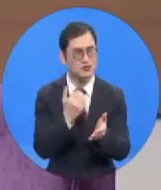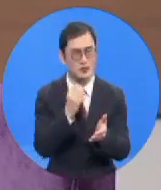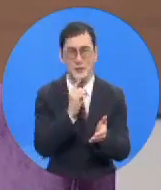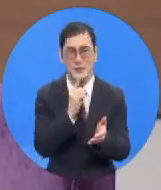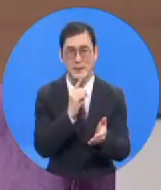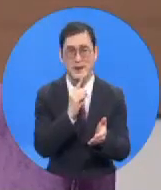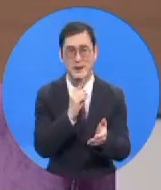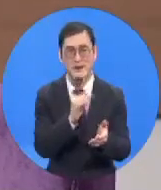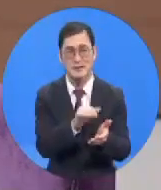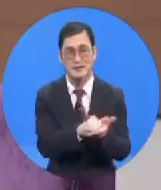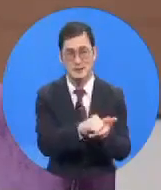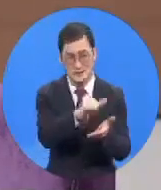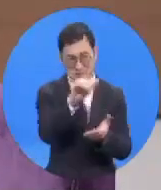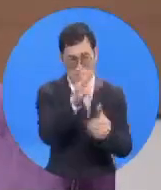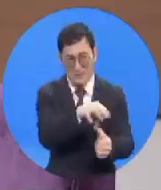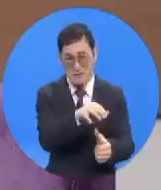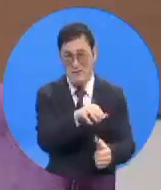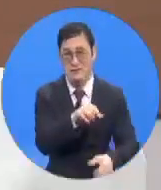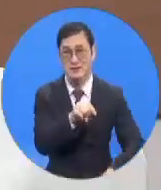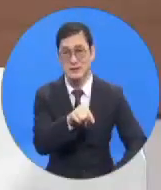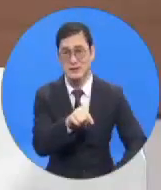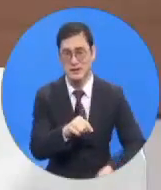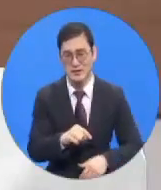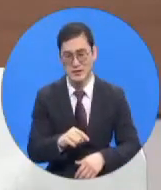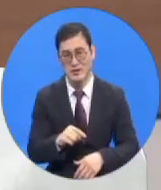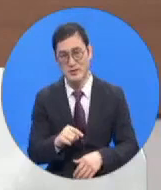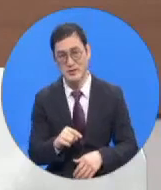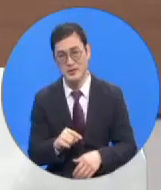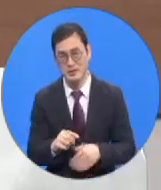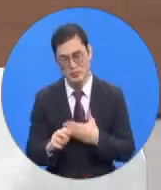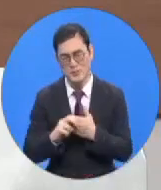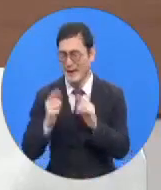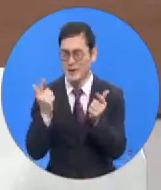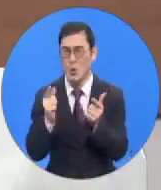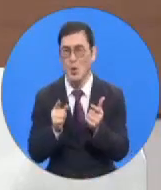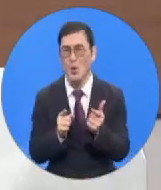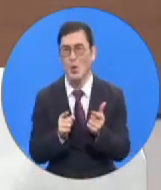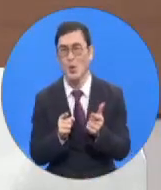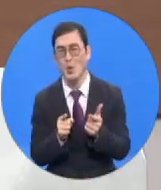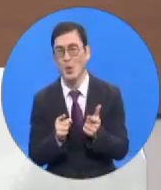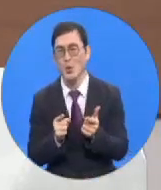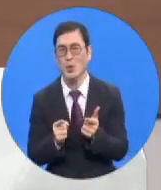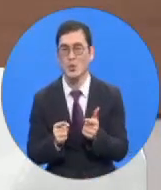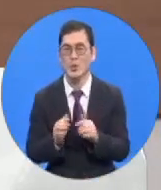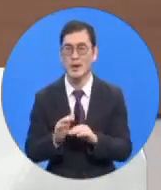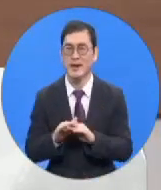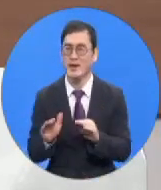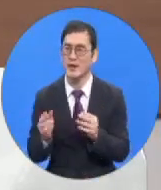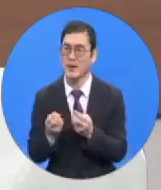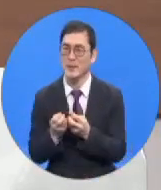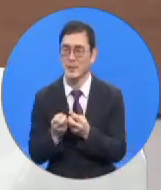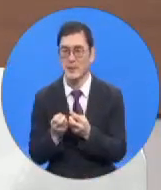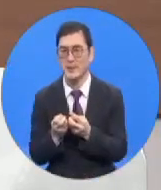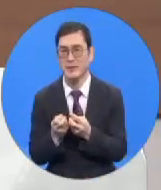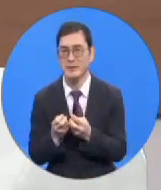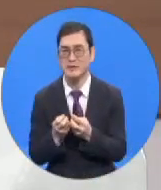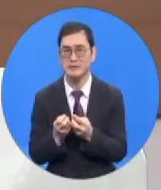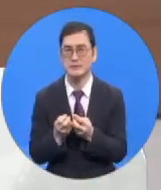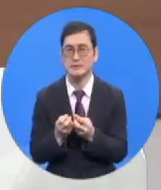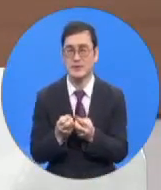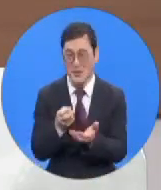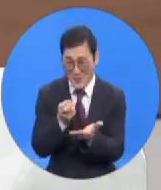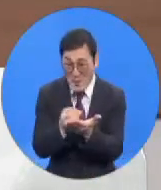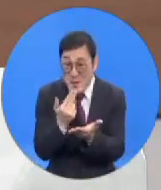약간 편법 아니냐, 불법보다는 뭐 편법 정도 이야기 나오고 아까 제가 말씀드렸던 윤석열 총장에 대한 뭐 보도 나오고 할 때 이제 박준영